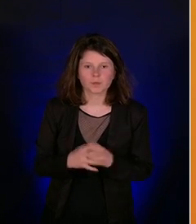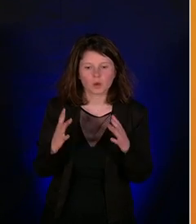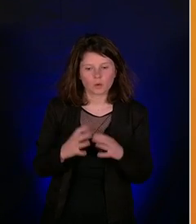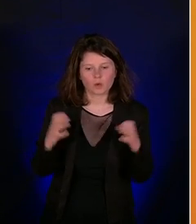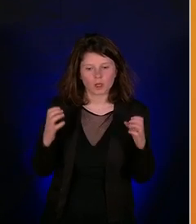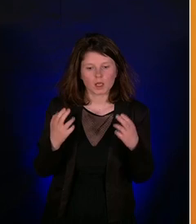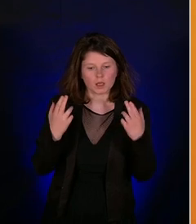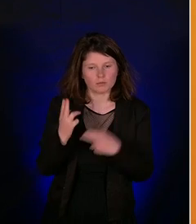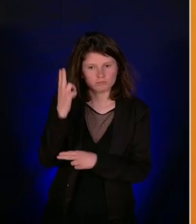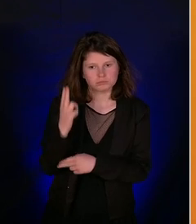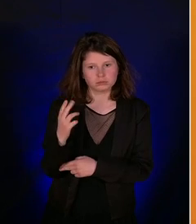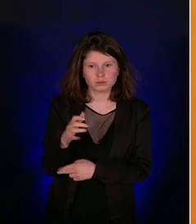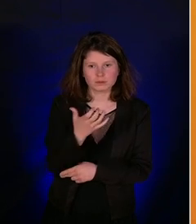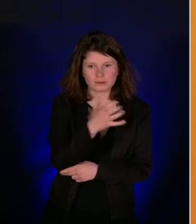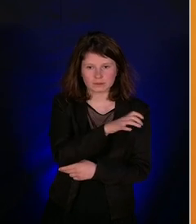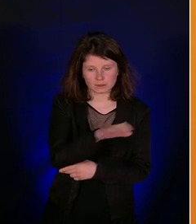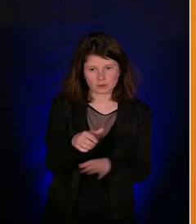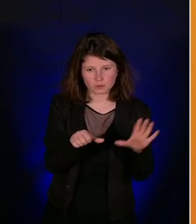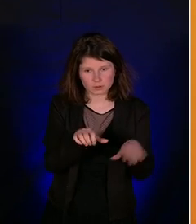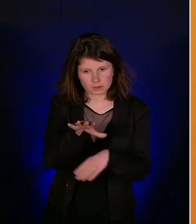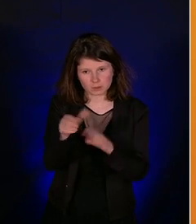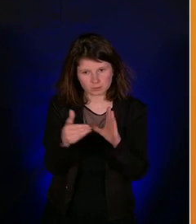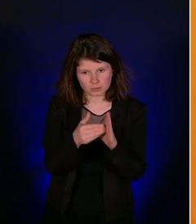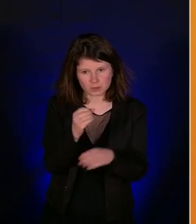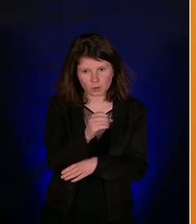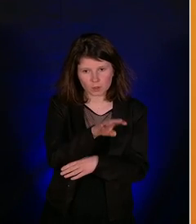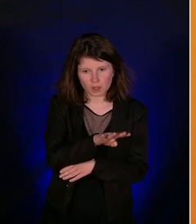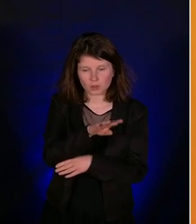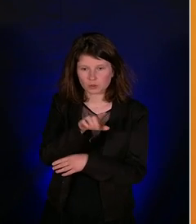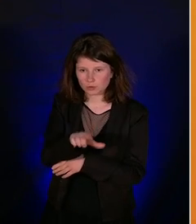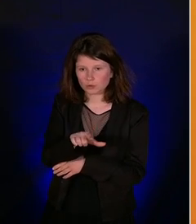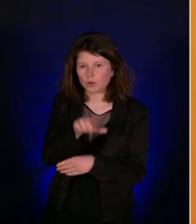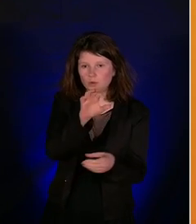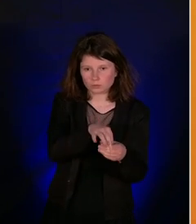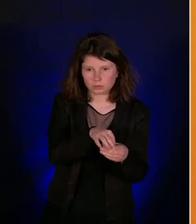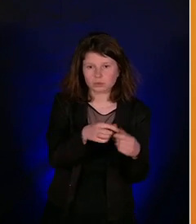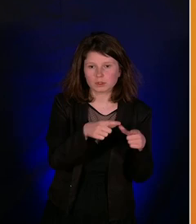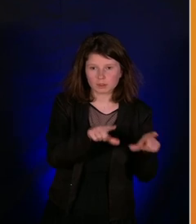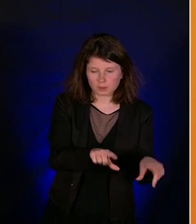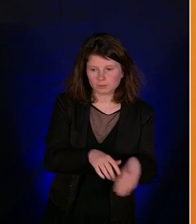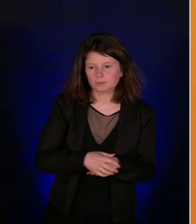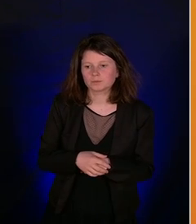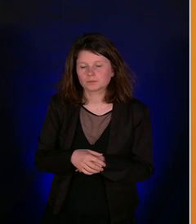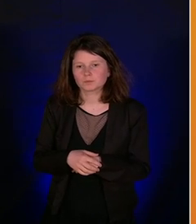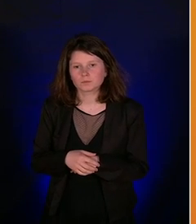avait 56542 voix disponibles le nombre de votants est de